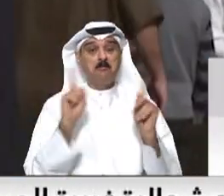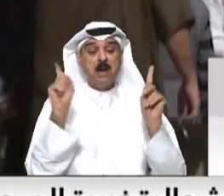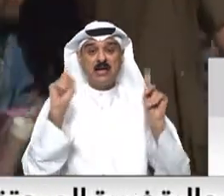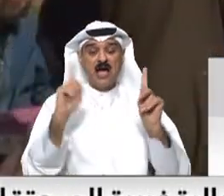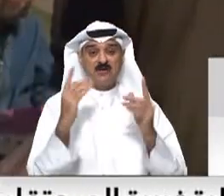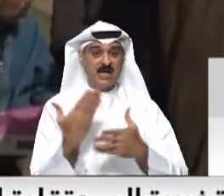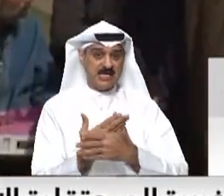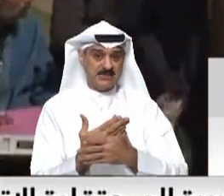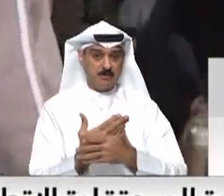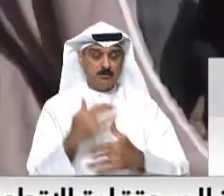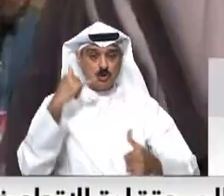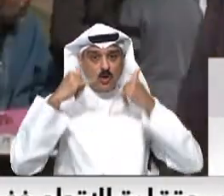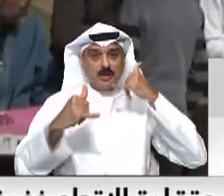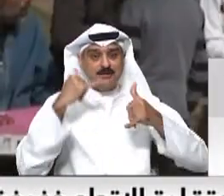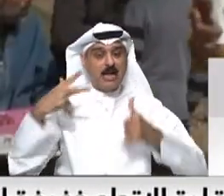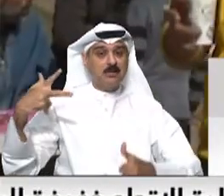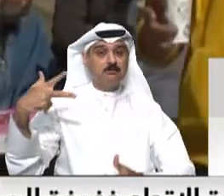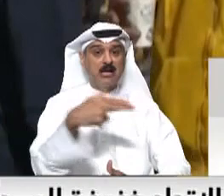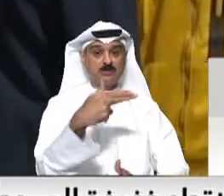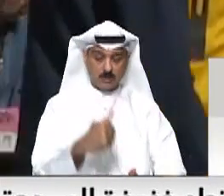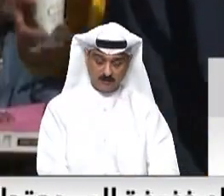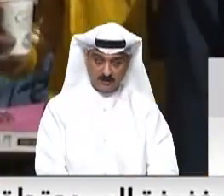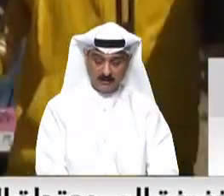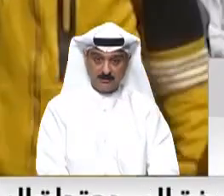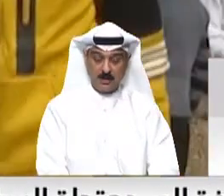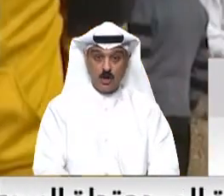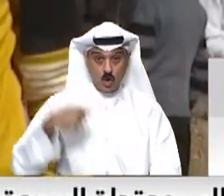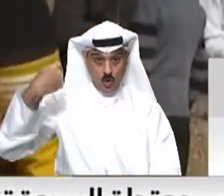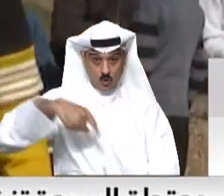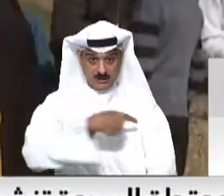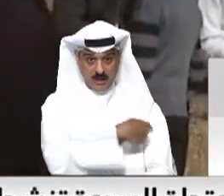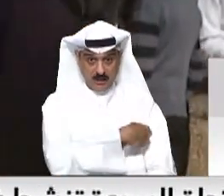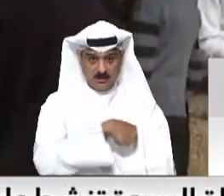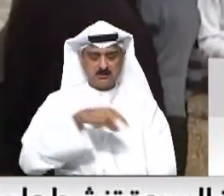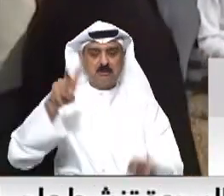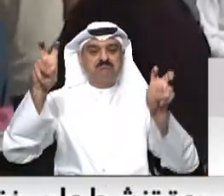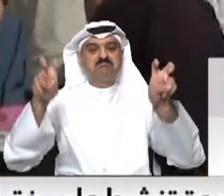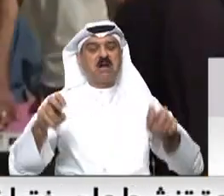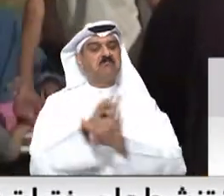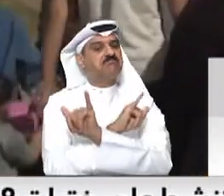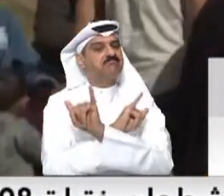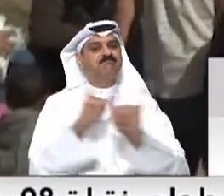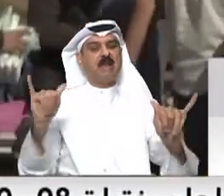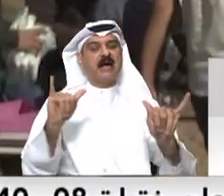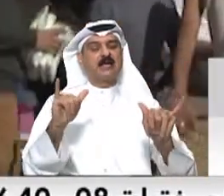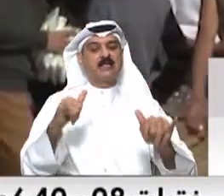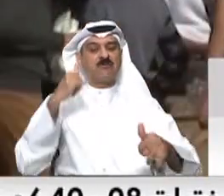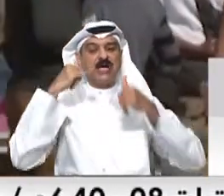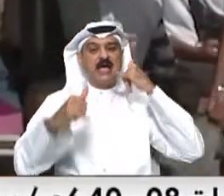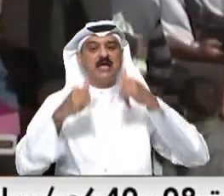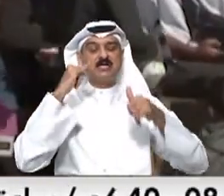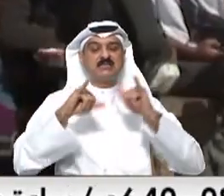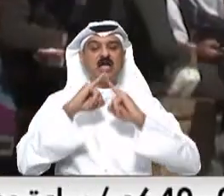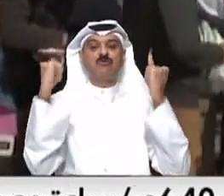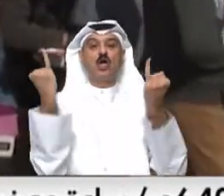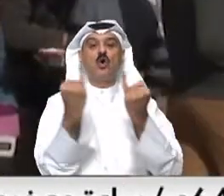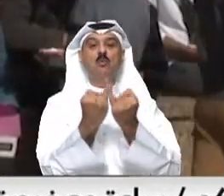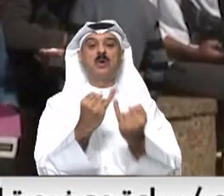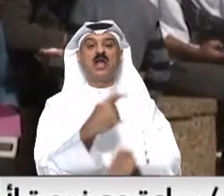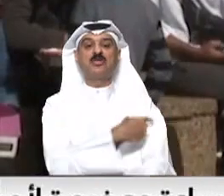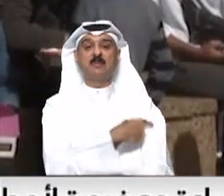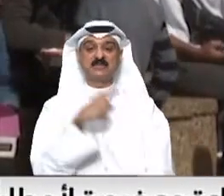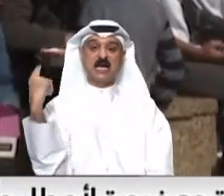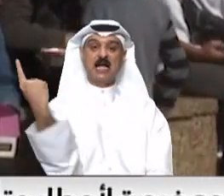التنسيق الكامل مع منظمة الصحة العالمية في موضوع إخلاء باقي الجرحى والطواقم الطبية